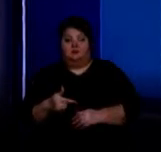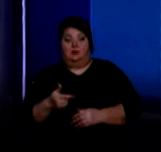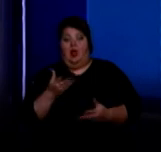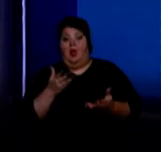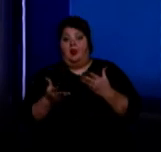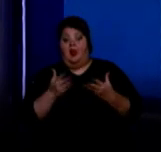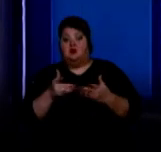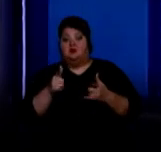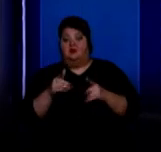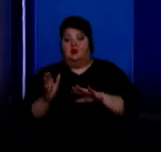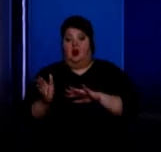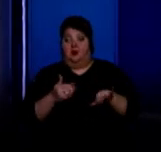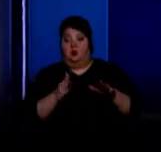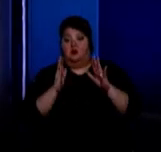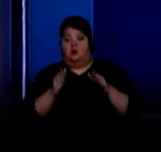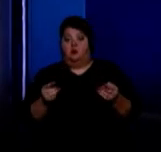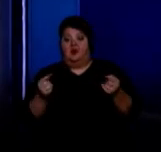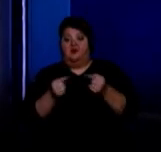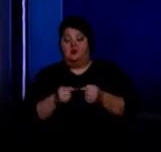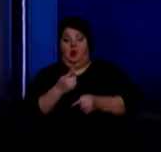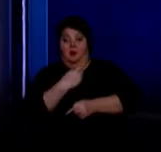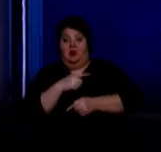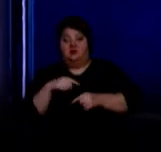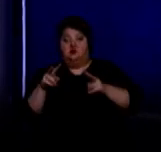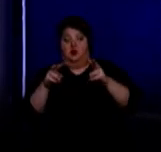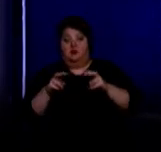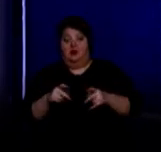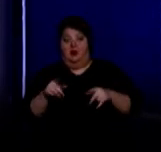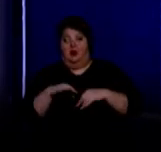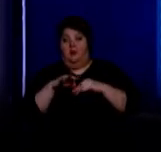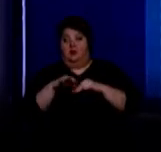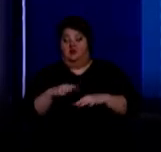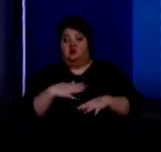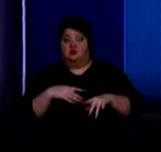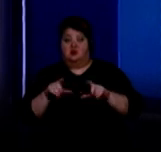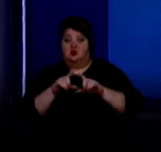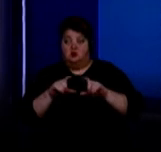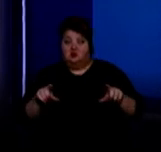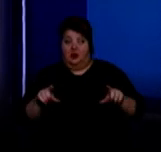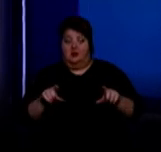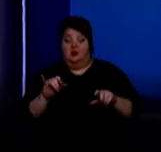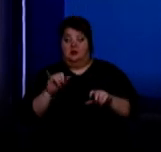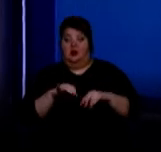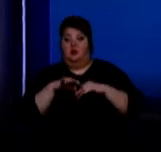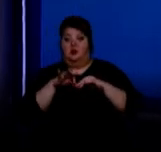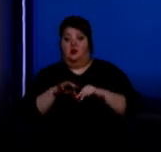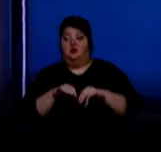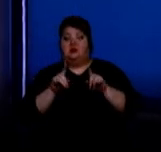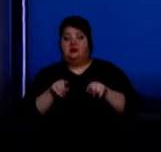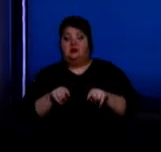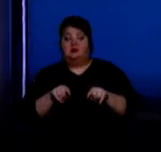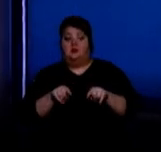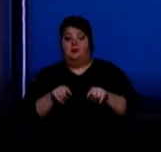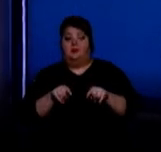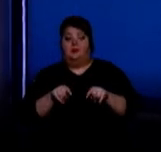Якщо вона пройде і буде відповідати медичному обстеженню, яке проводиться в нашому закладі, і проводяться там